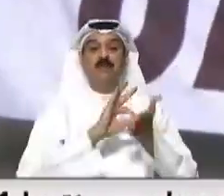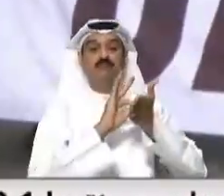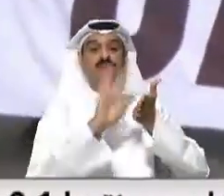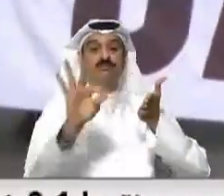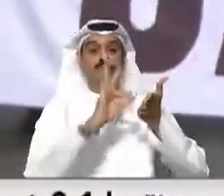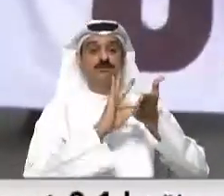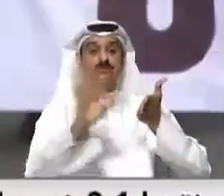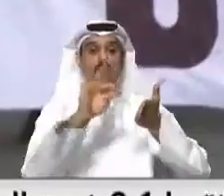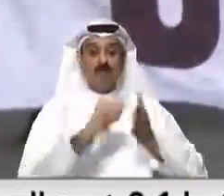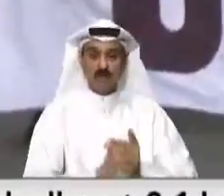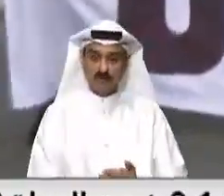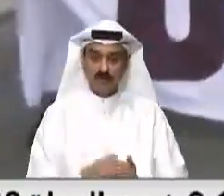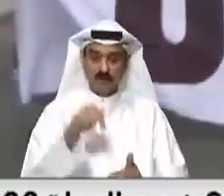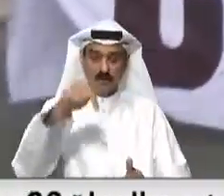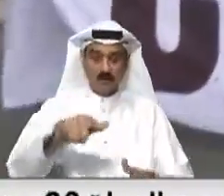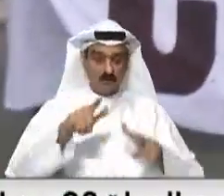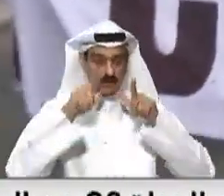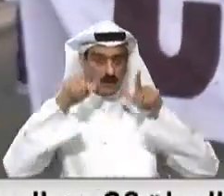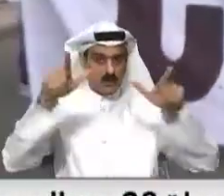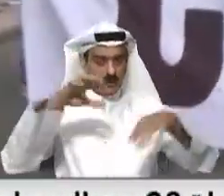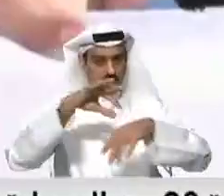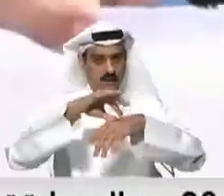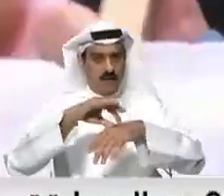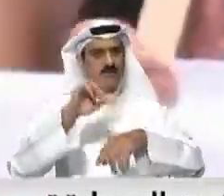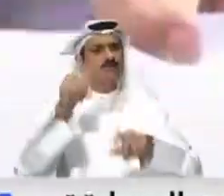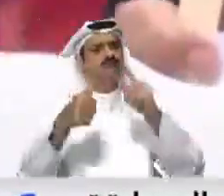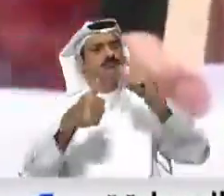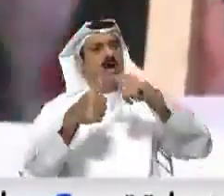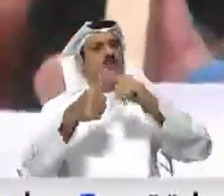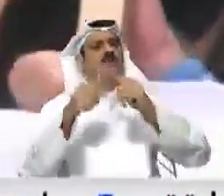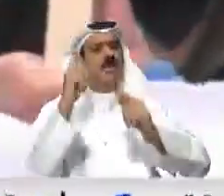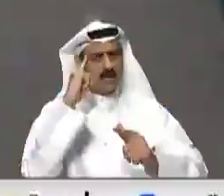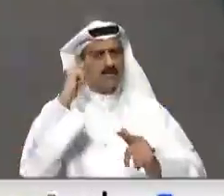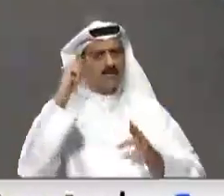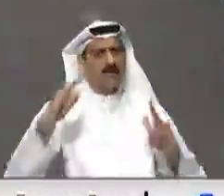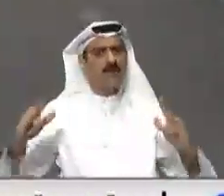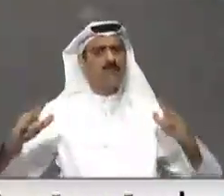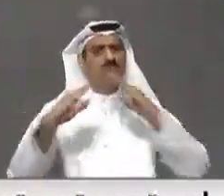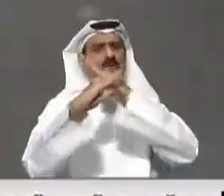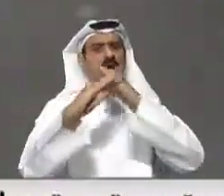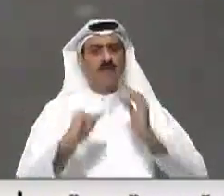البرتغال التي نصحت الركاب بالاستعلام قبل التوجه الى المطار